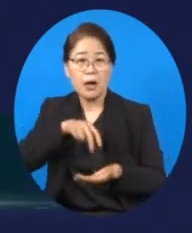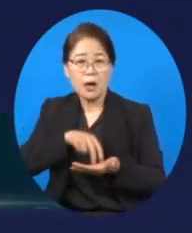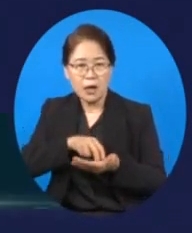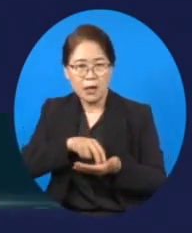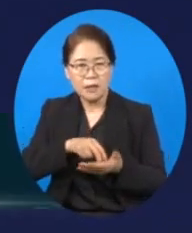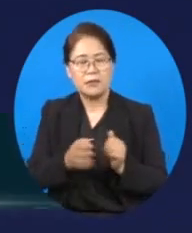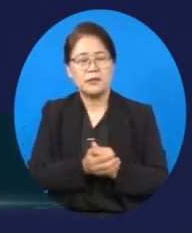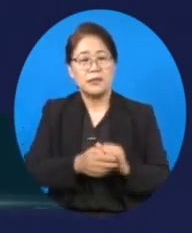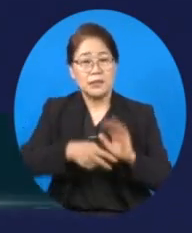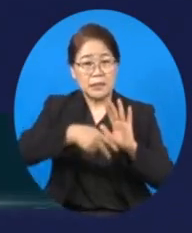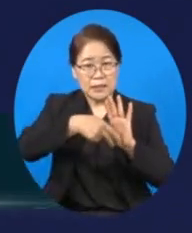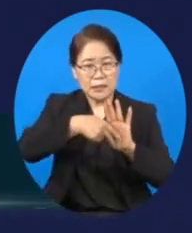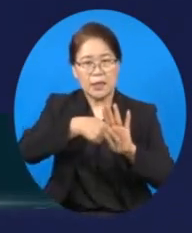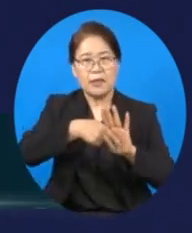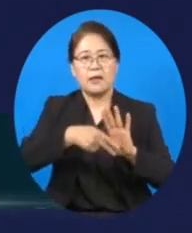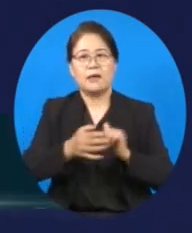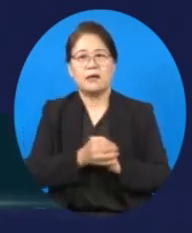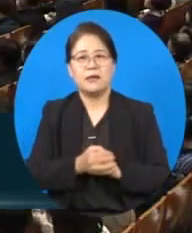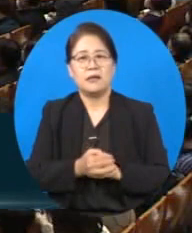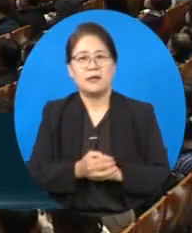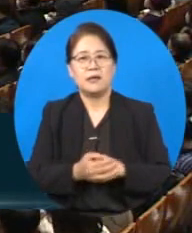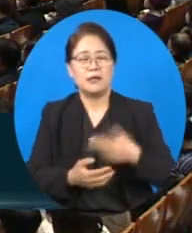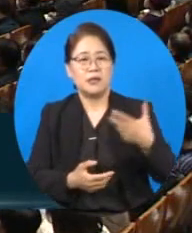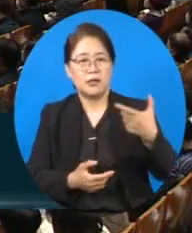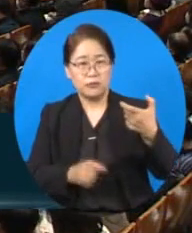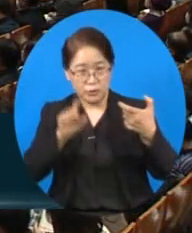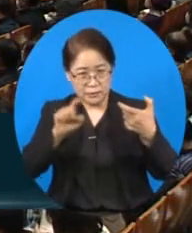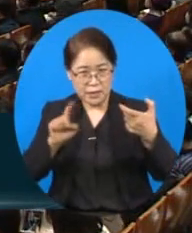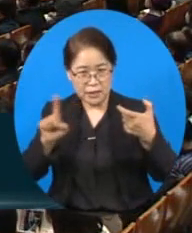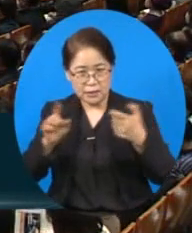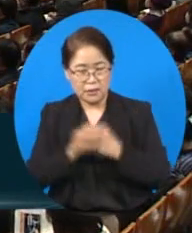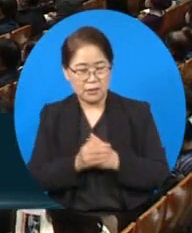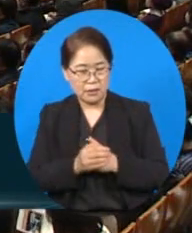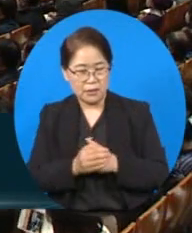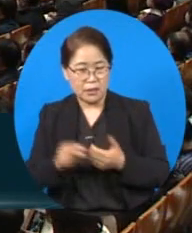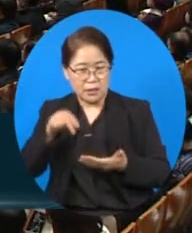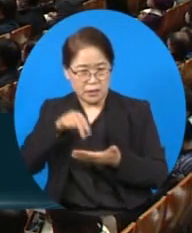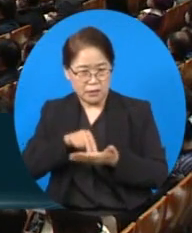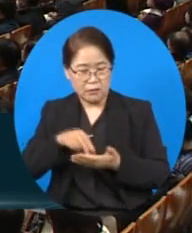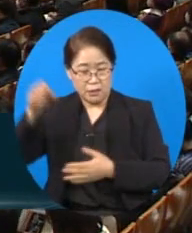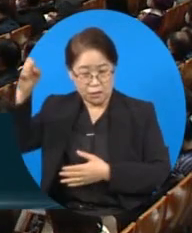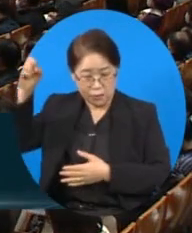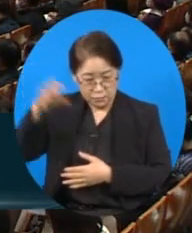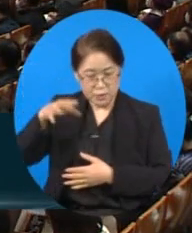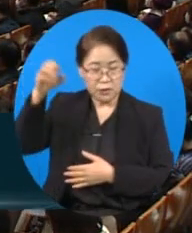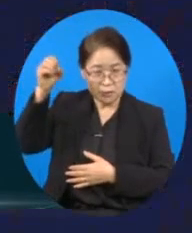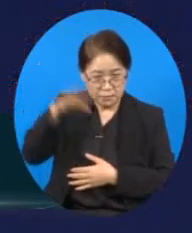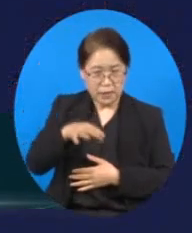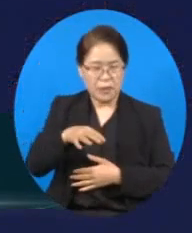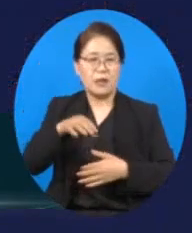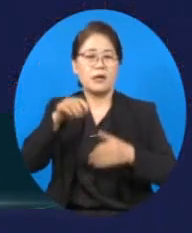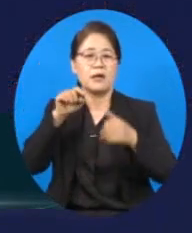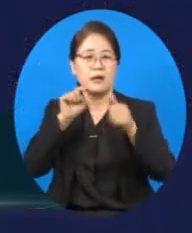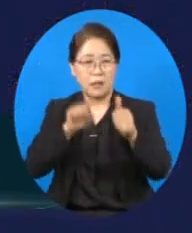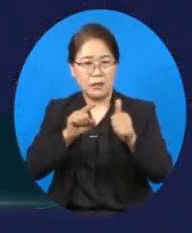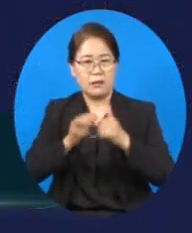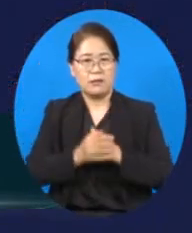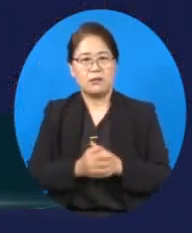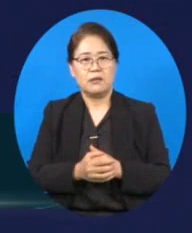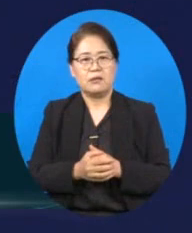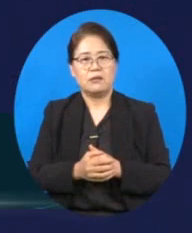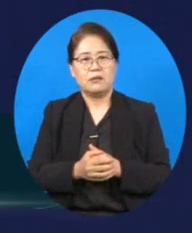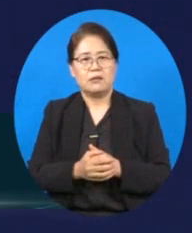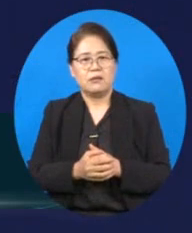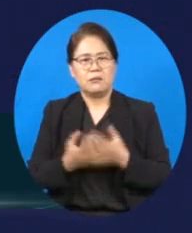60장 1절에서 이렇게 말하고 있어요 다 같이요 일어나라 빛을 발하라 그런데 오늘 너무나